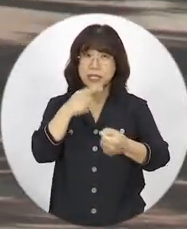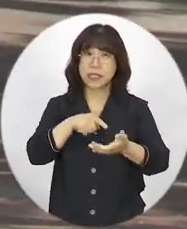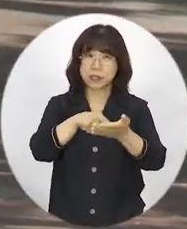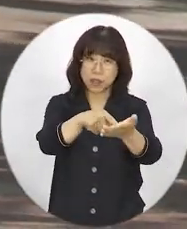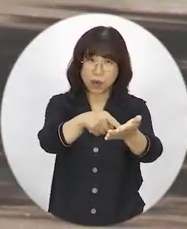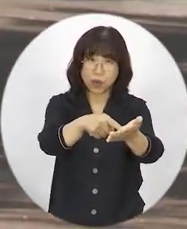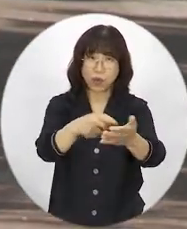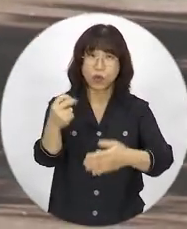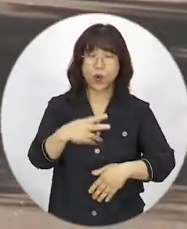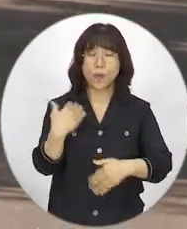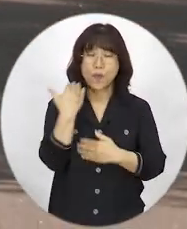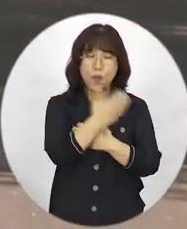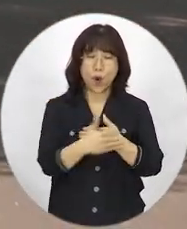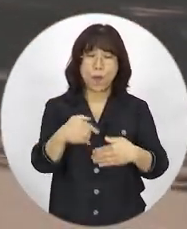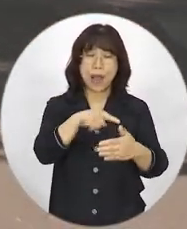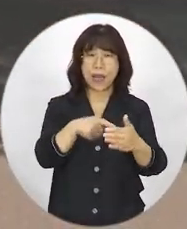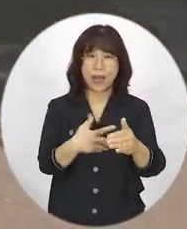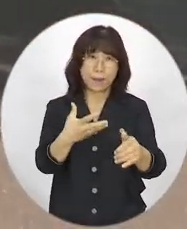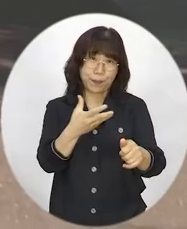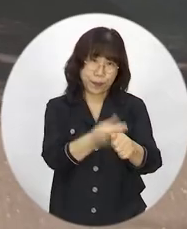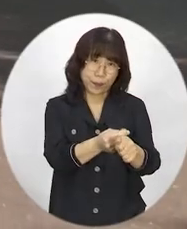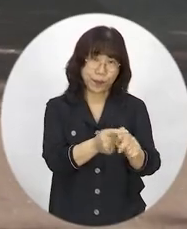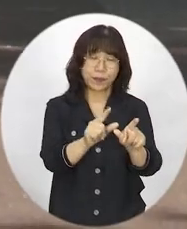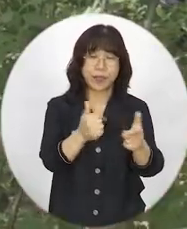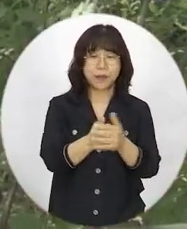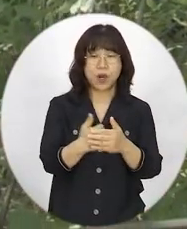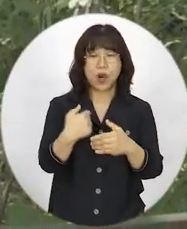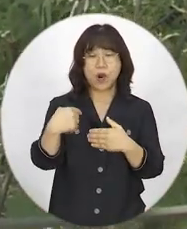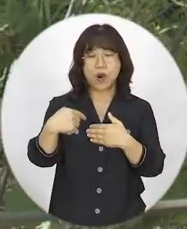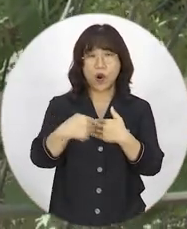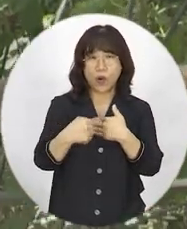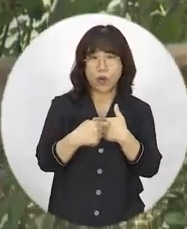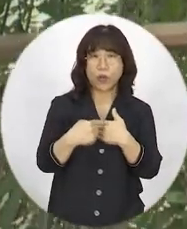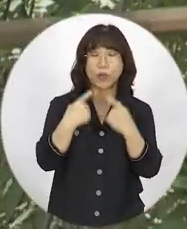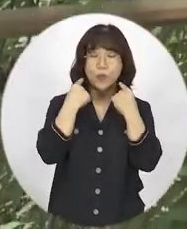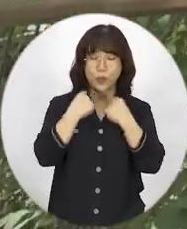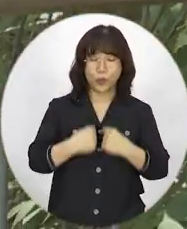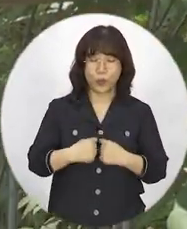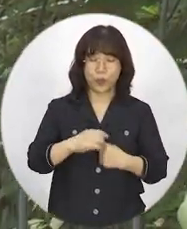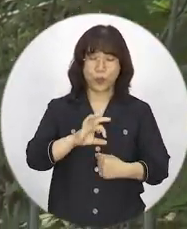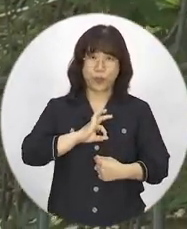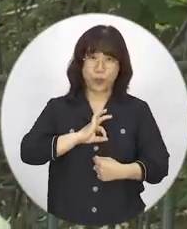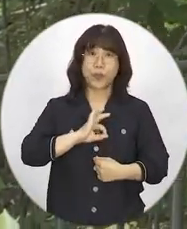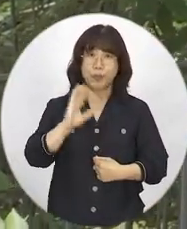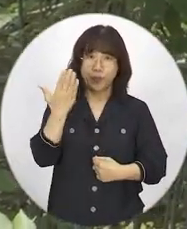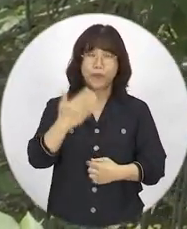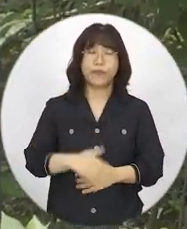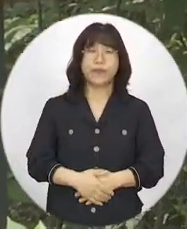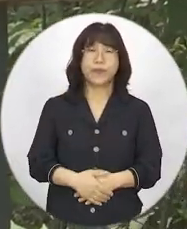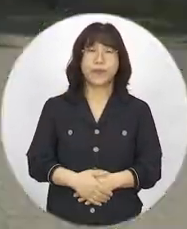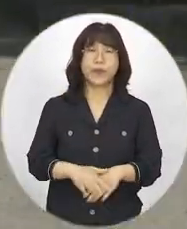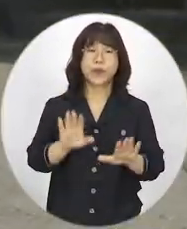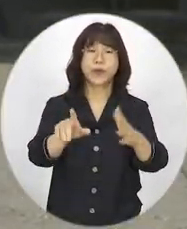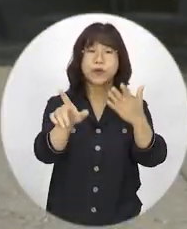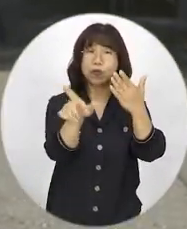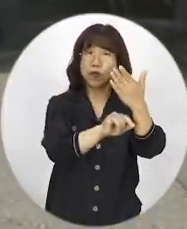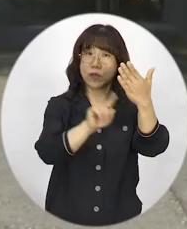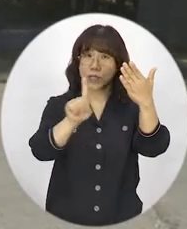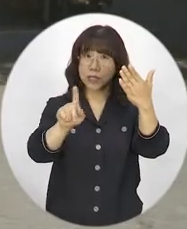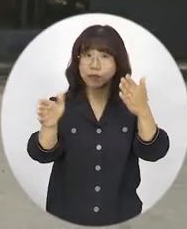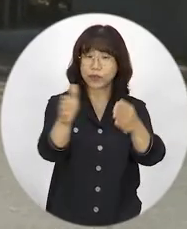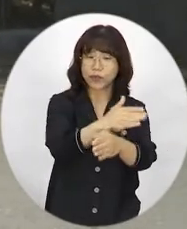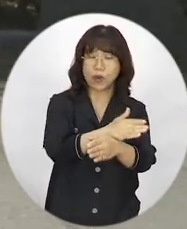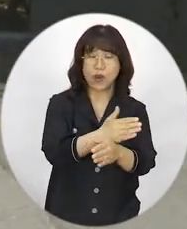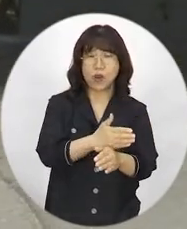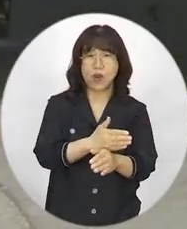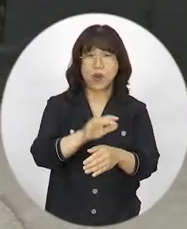동물병원에서 신청하면 되고 내장형 무선 식별 장치를 삽입하거나 외장형 장치를 부착하면 됩니다. 한편 오는